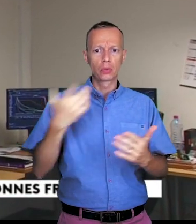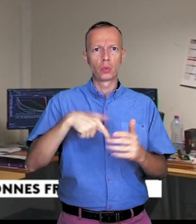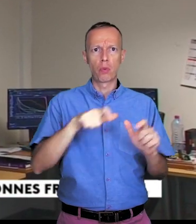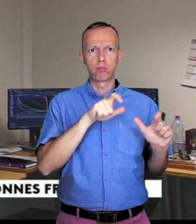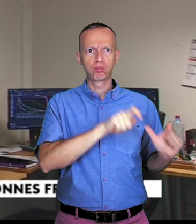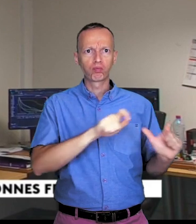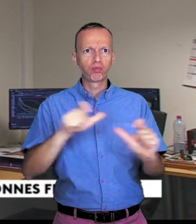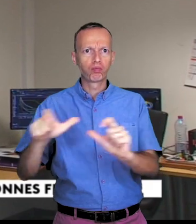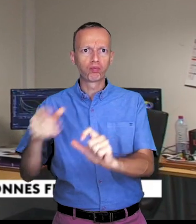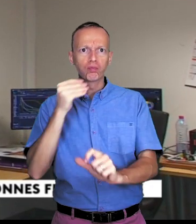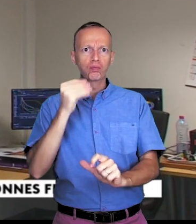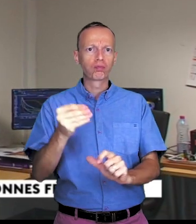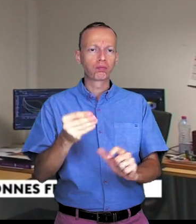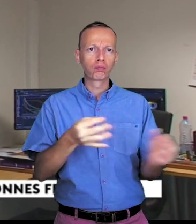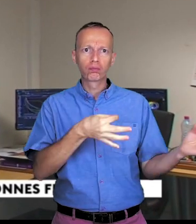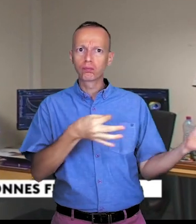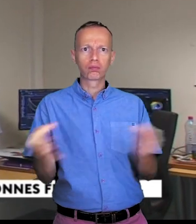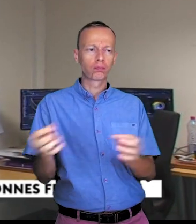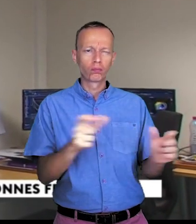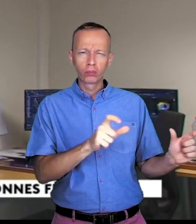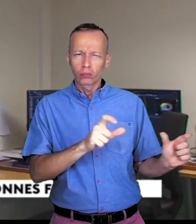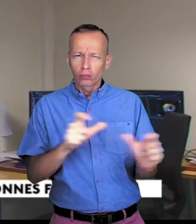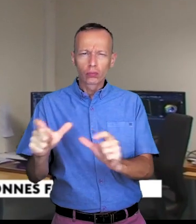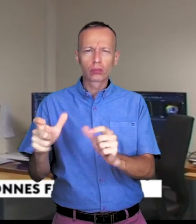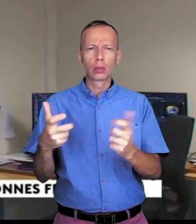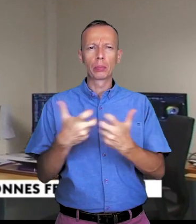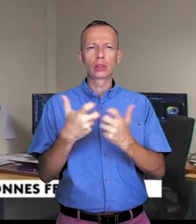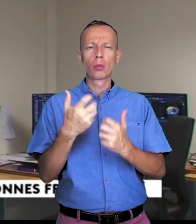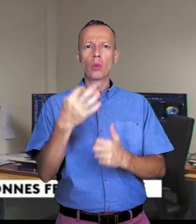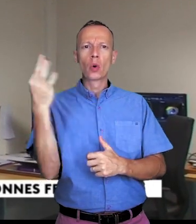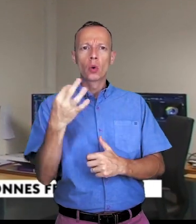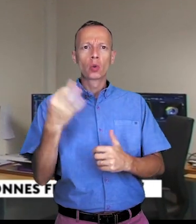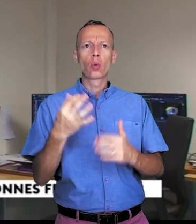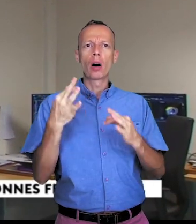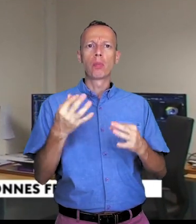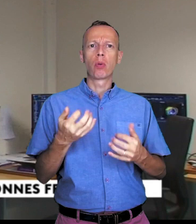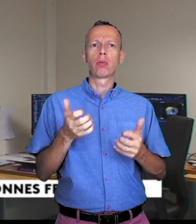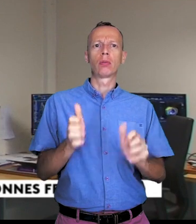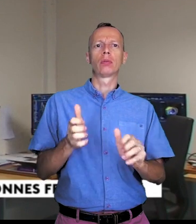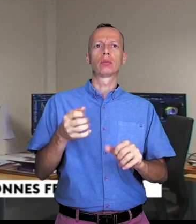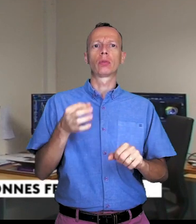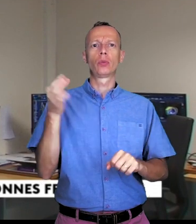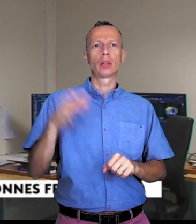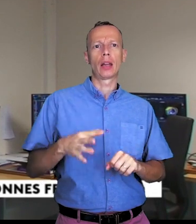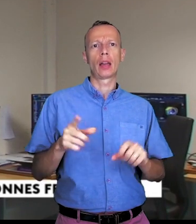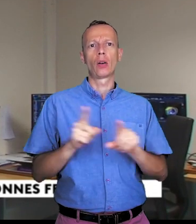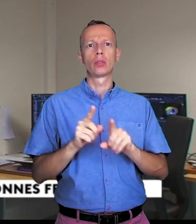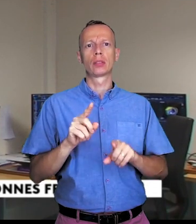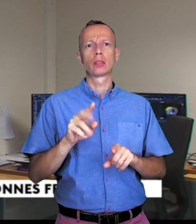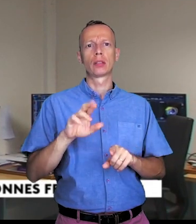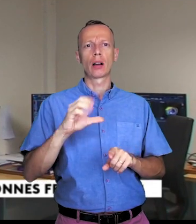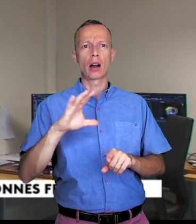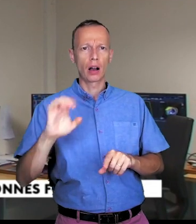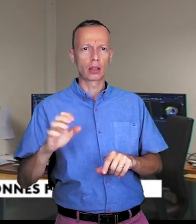très standardisé et très contrôlé, c'est-à-dire on a des contrôles très réguliers, notamment l'autorité de sûreté nucléaire et